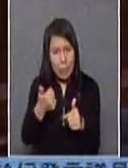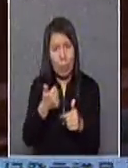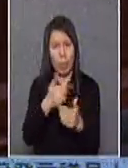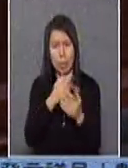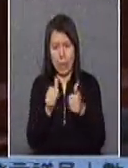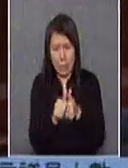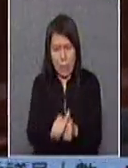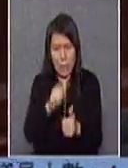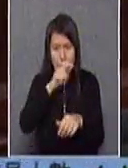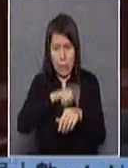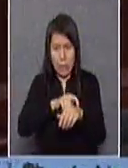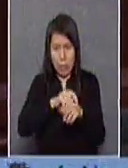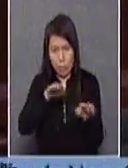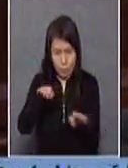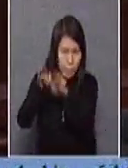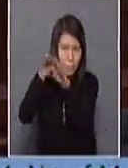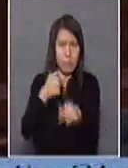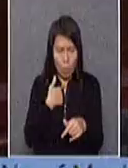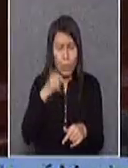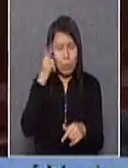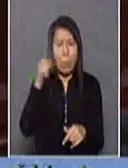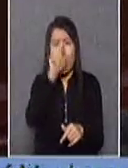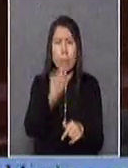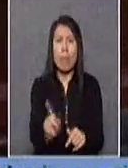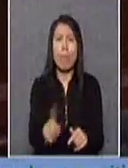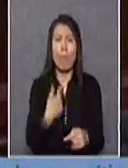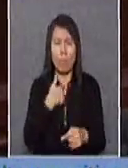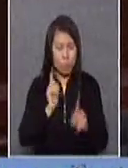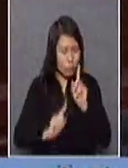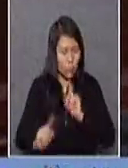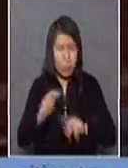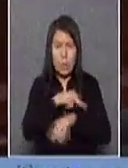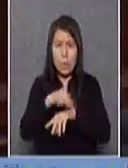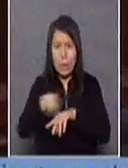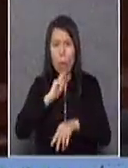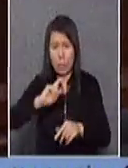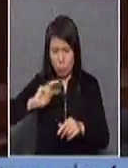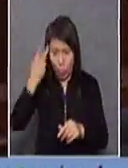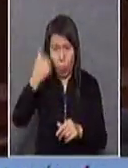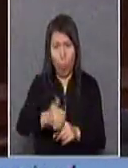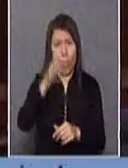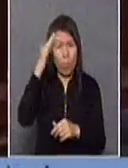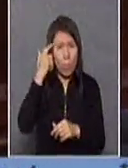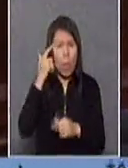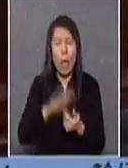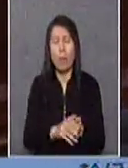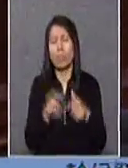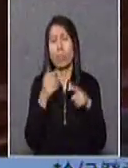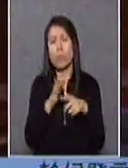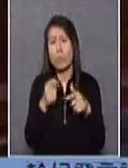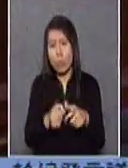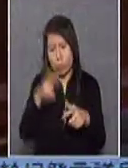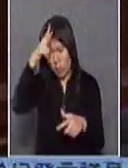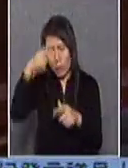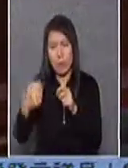埋要係一定要知道嗰個問題喺邊度咧，隨時係要將個嗰個計劃咧係將佢改善咁。所以實際業界同政府係有個緊密嘅聯